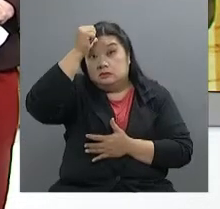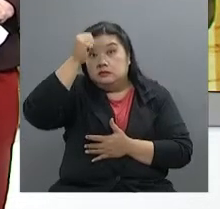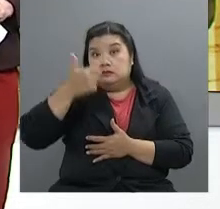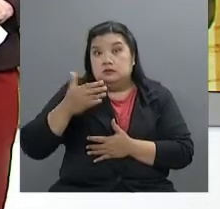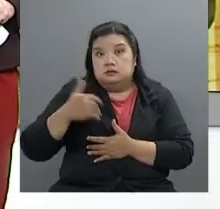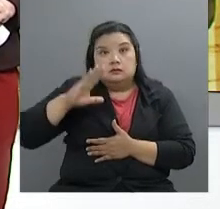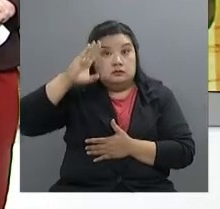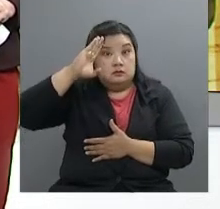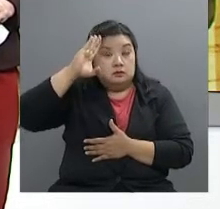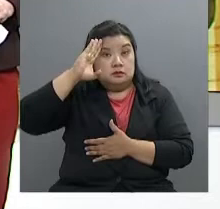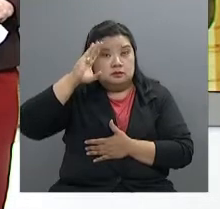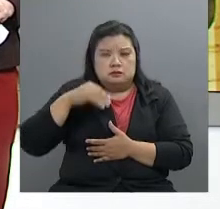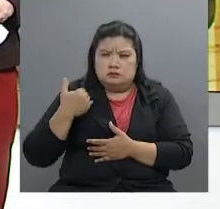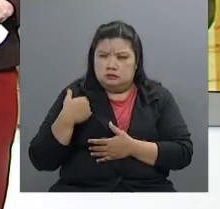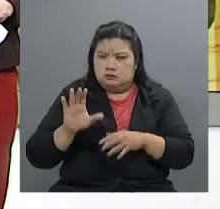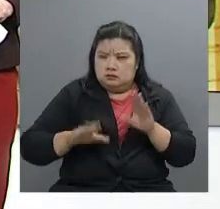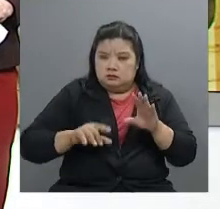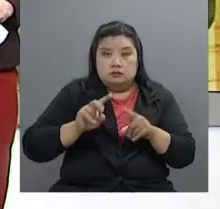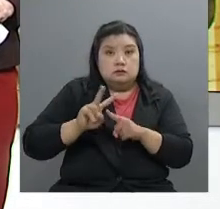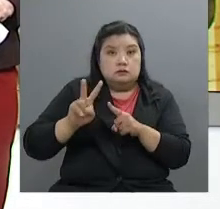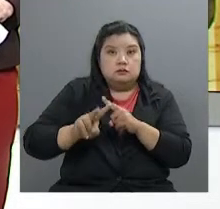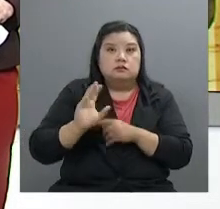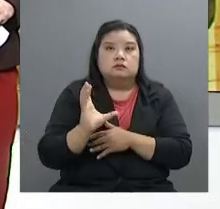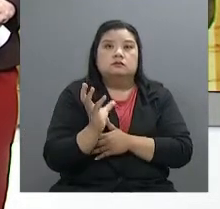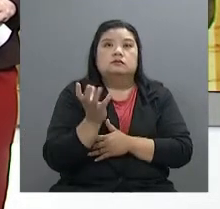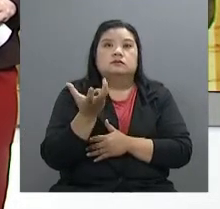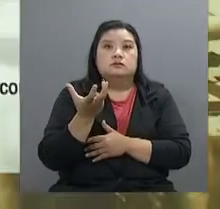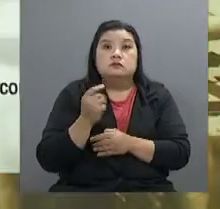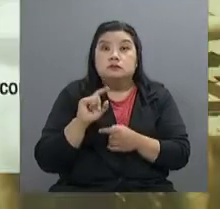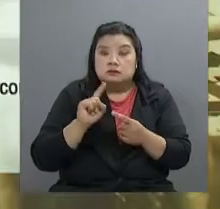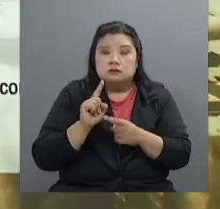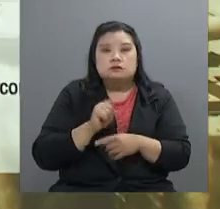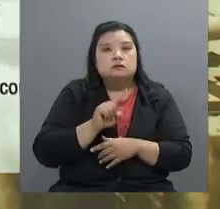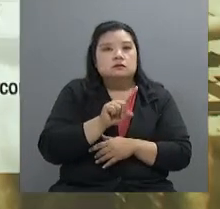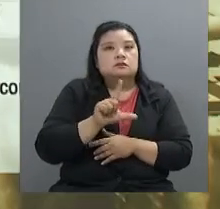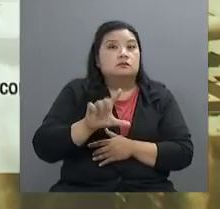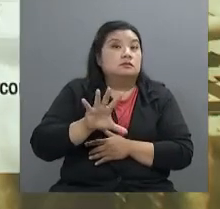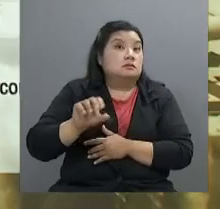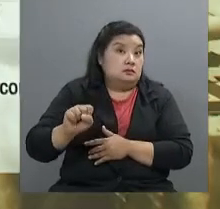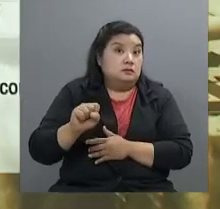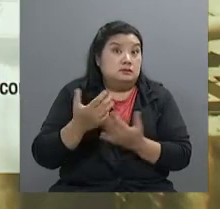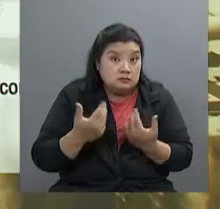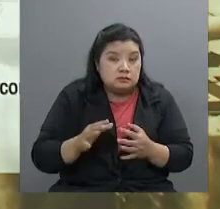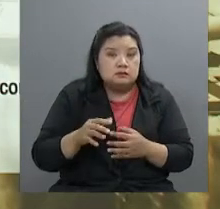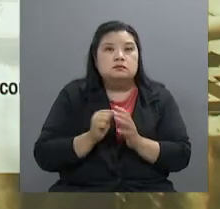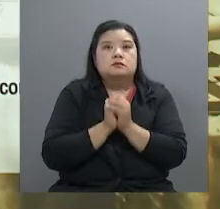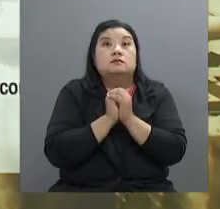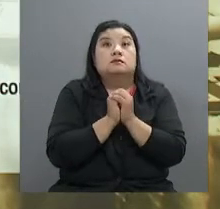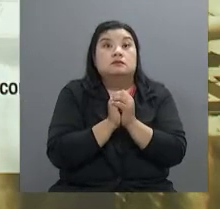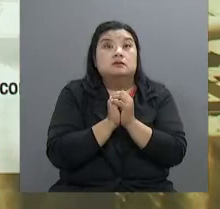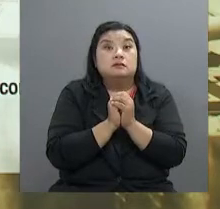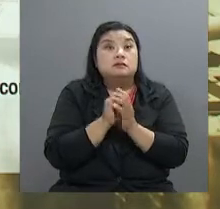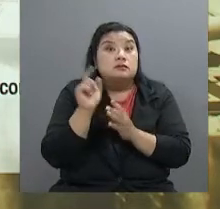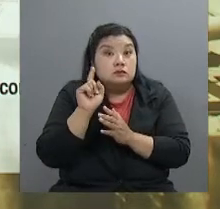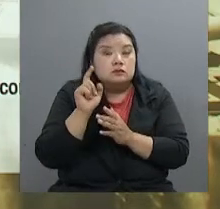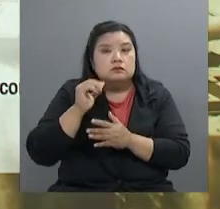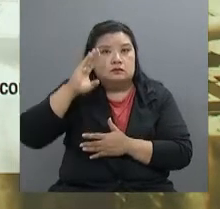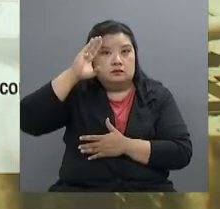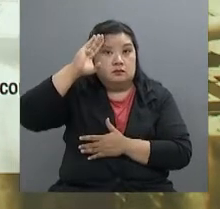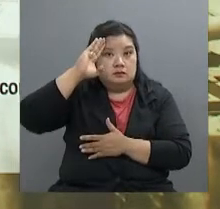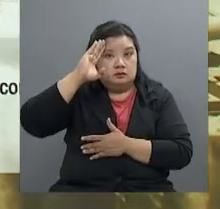มากที่สุดเป็นอันดับ 2ของโลกค่ะก็คือ 1ล้าน 5แสนนายรองจากดีนะคะซึ่งจีนนั้นมีฐานมากที่สุดในโลก